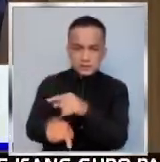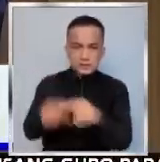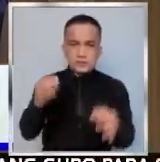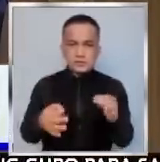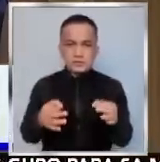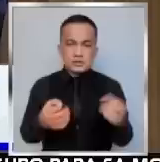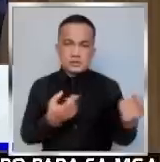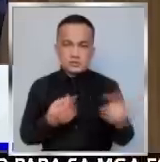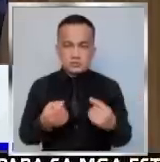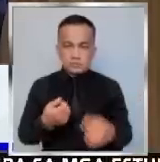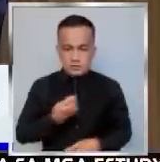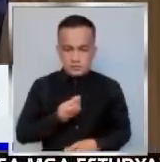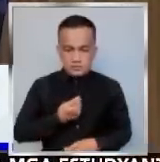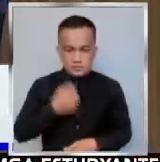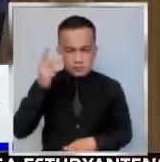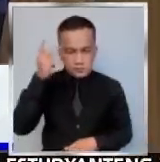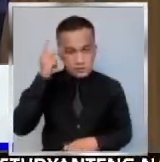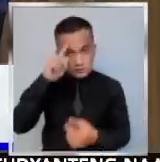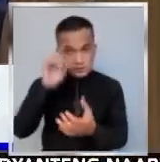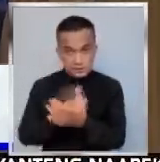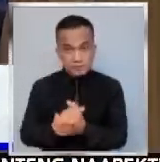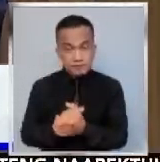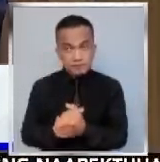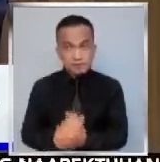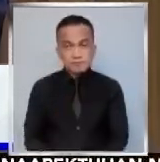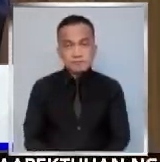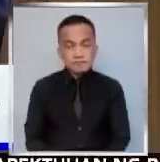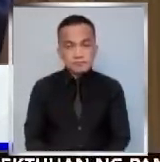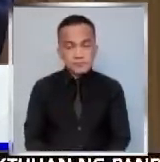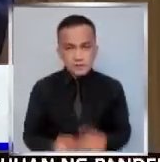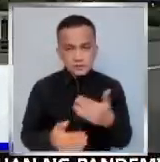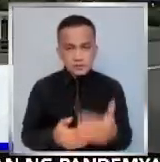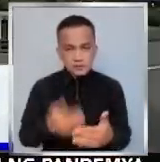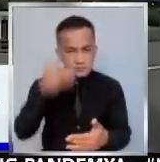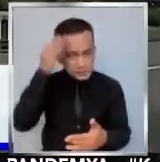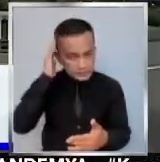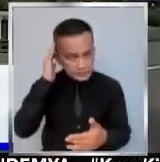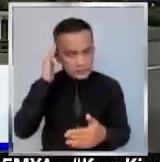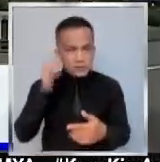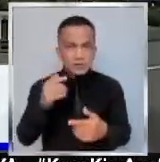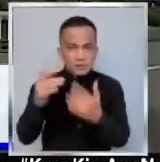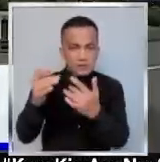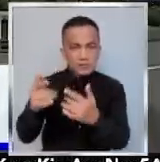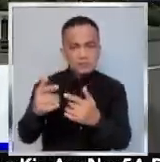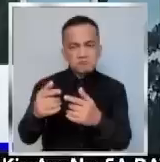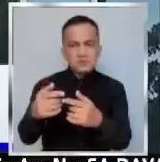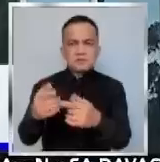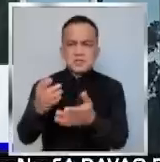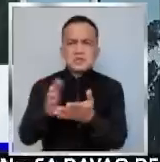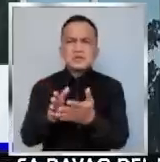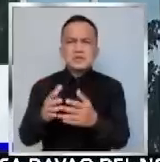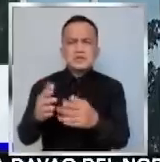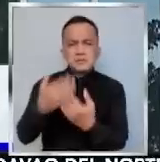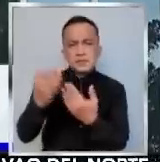out of my political belief, then please be lenient with me." Tanong niya sa PNP, ano raw ang